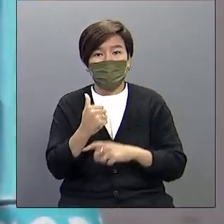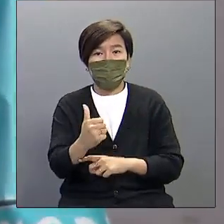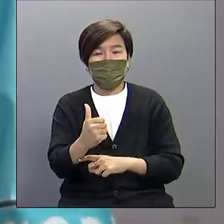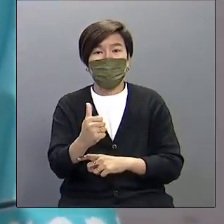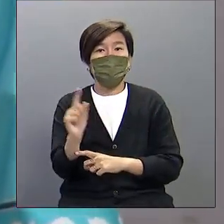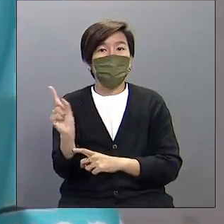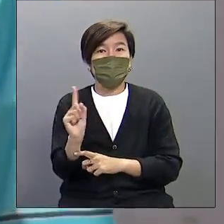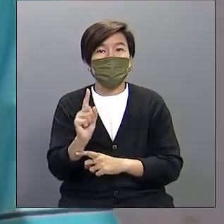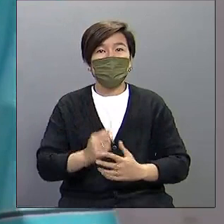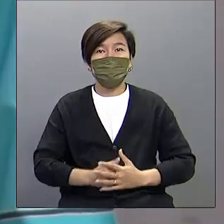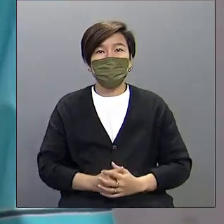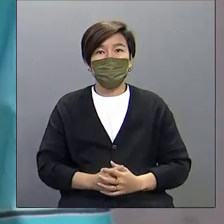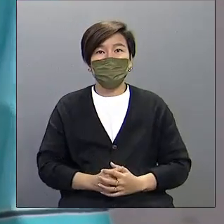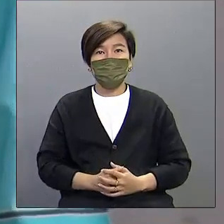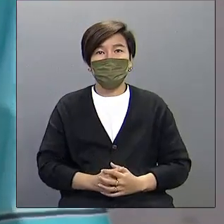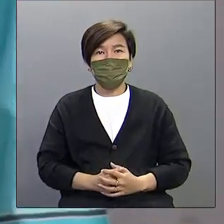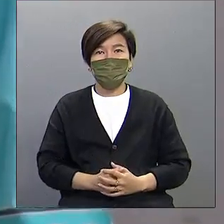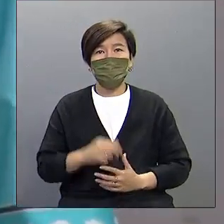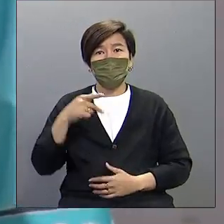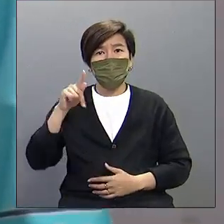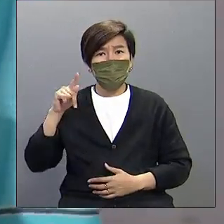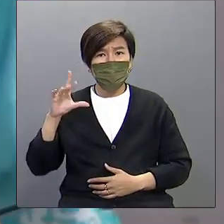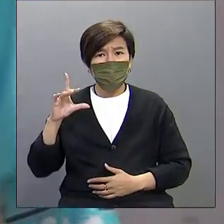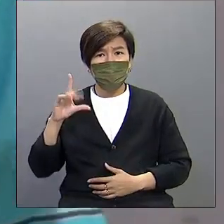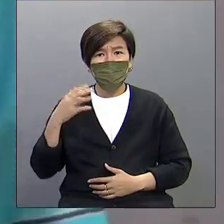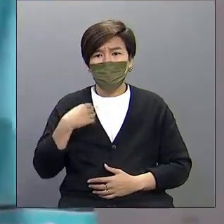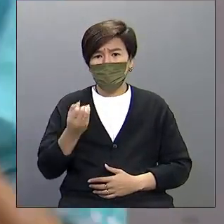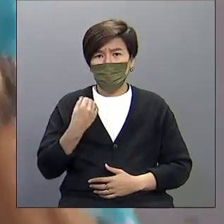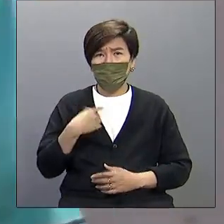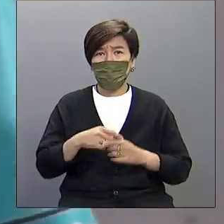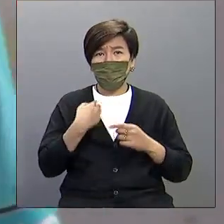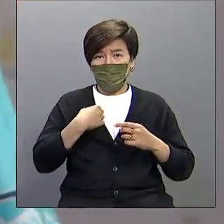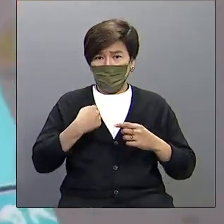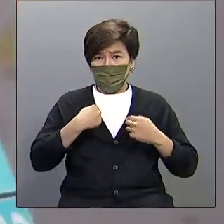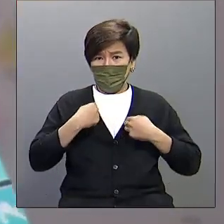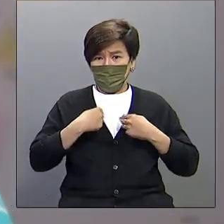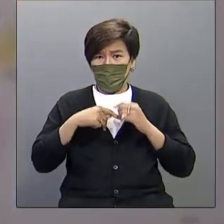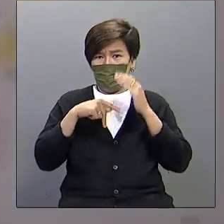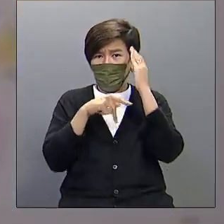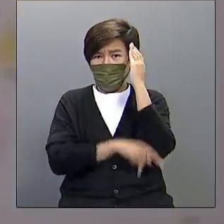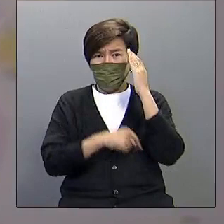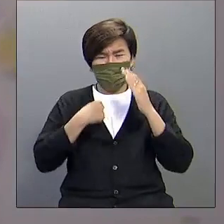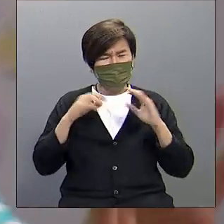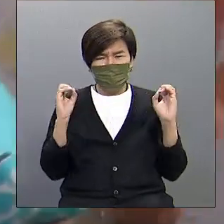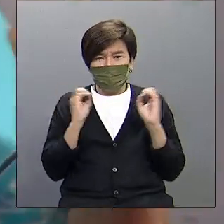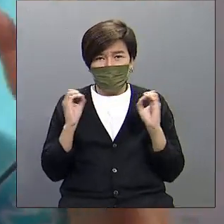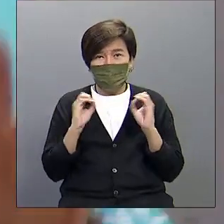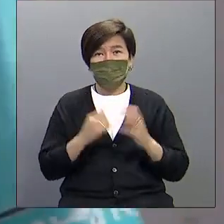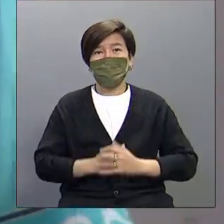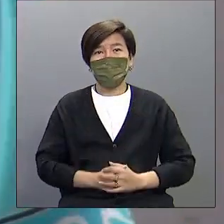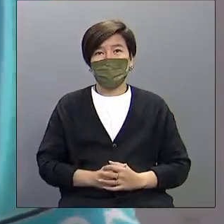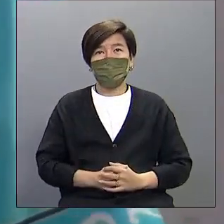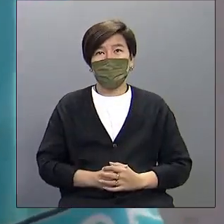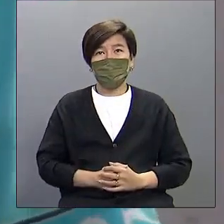าแม้ว่าปปช.จะชี้มูลไม่ได้ชี้มูลว่าผมสุจริตเลยไม่มีครับเรื่องสุจริตไม่